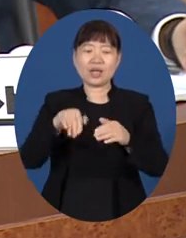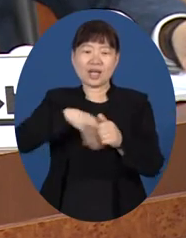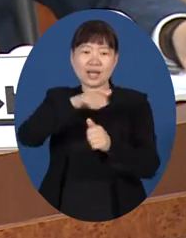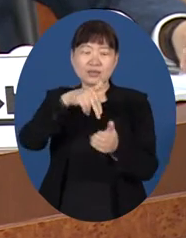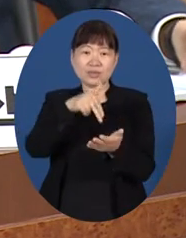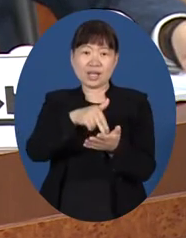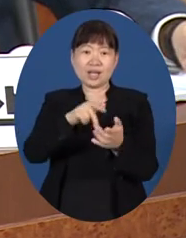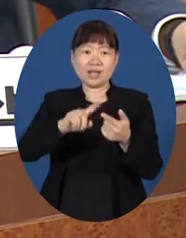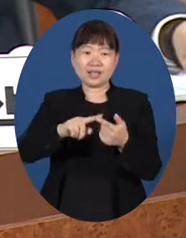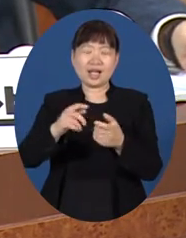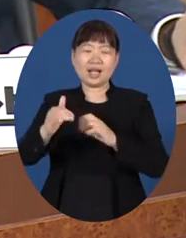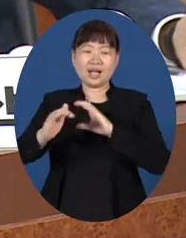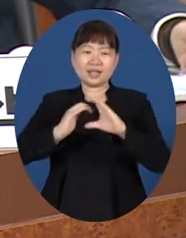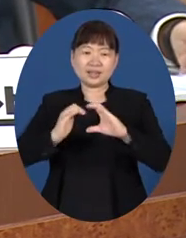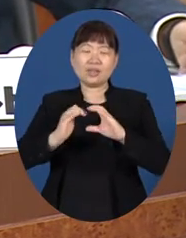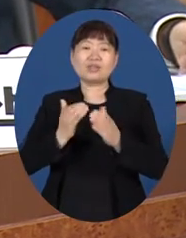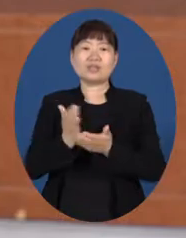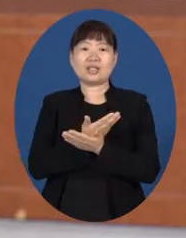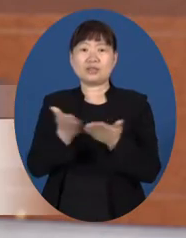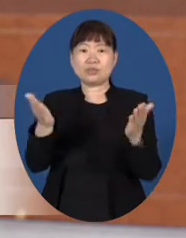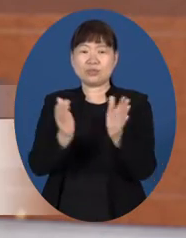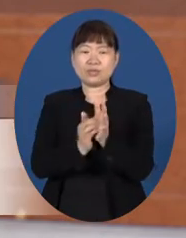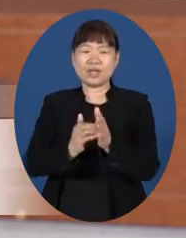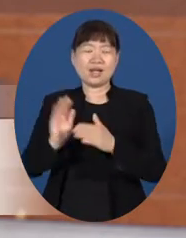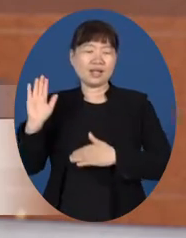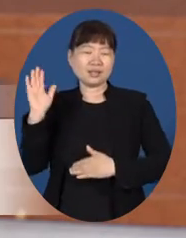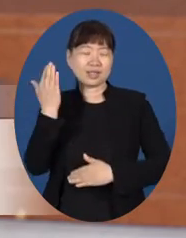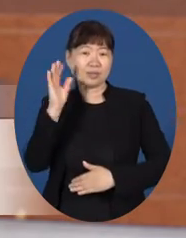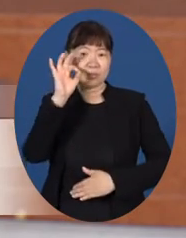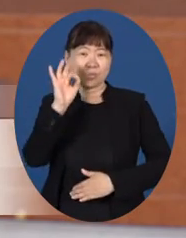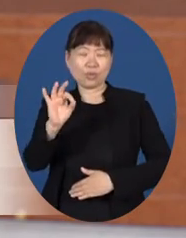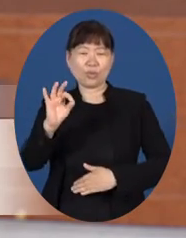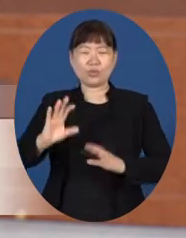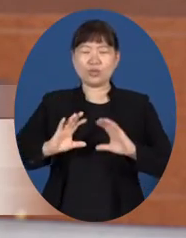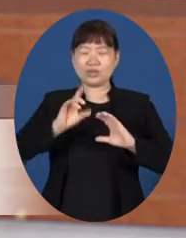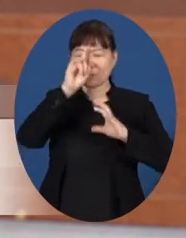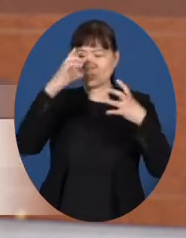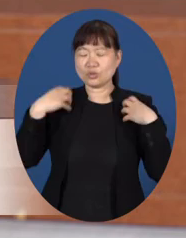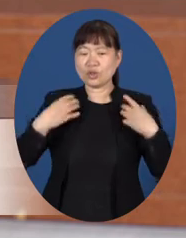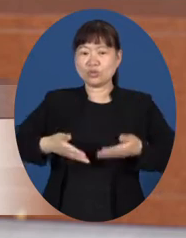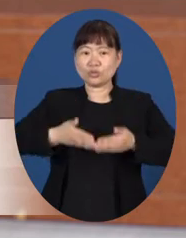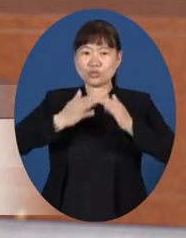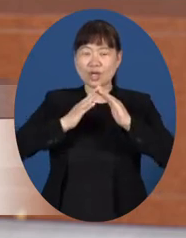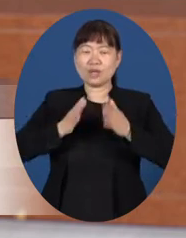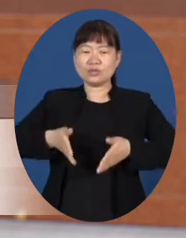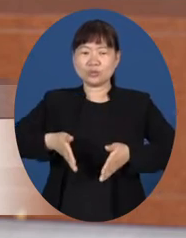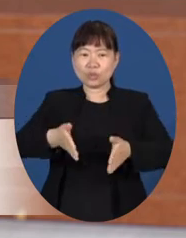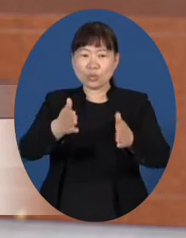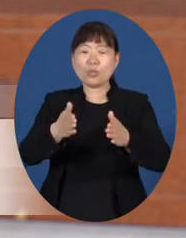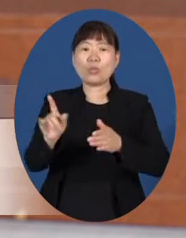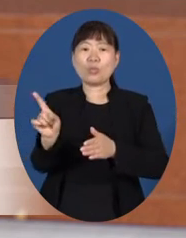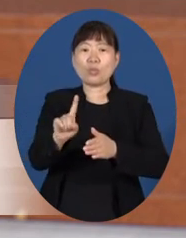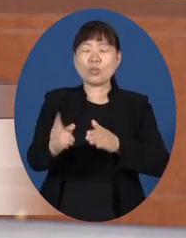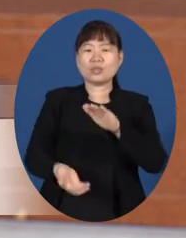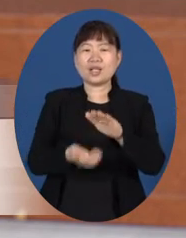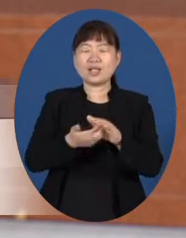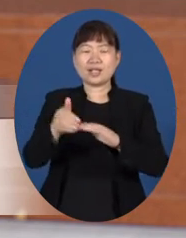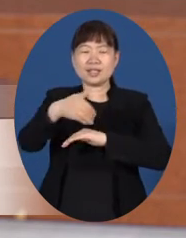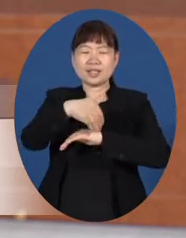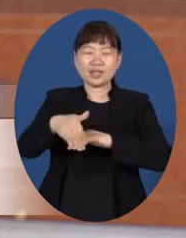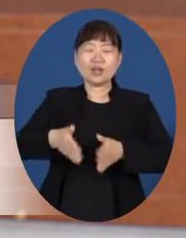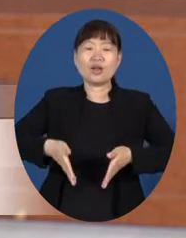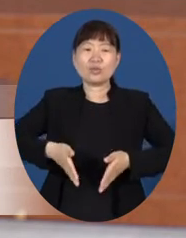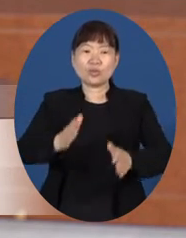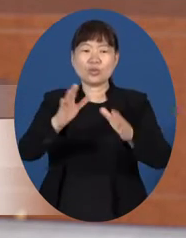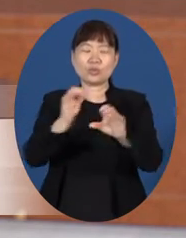의견을 주고 받았습니다 최근에 국가가 수립하는 좋고 도로 부분에 최상의 계획 1 국가도 로 종합